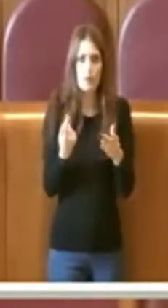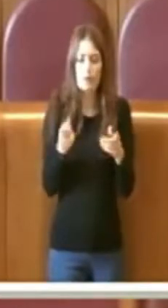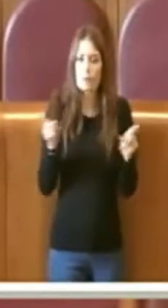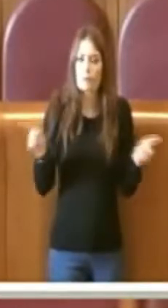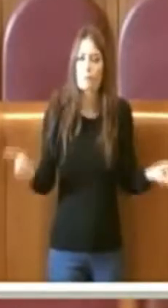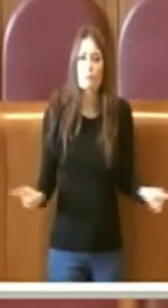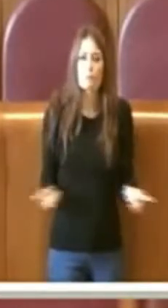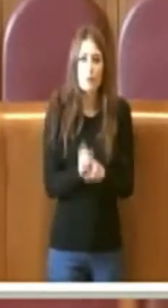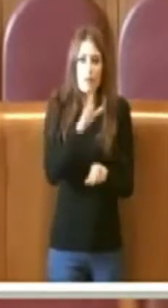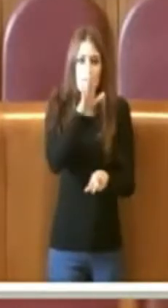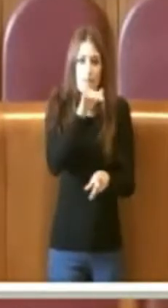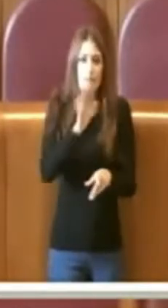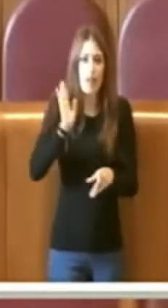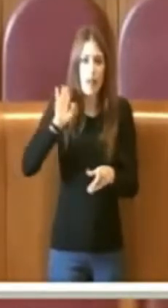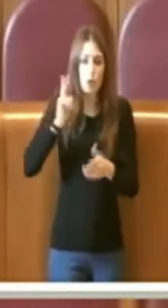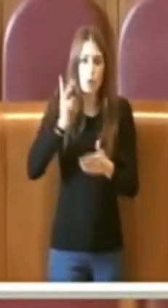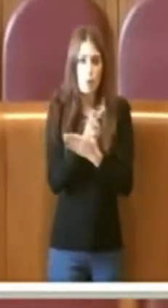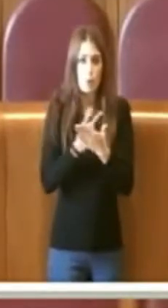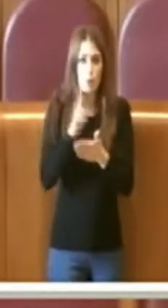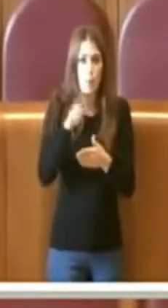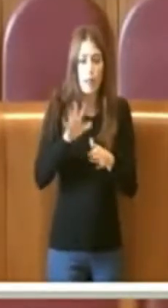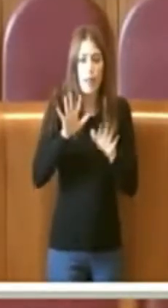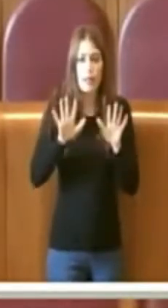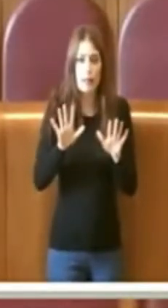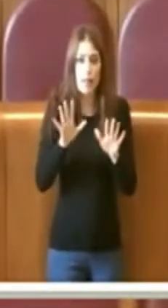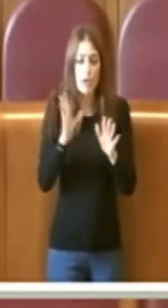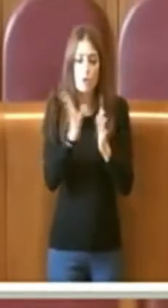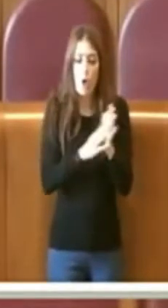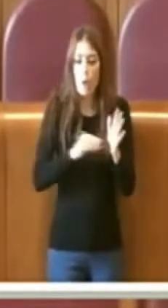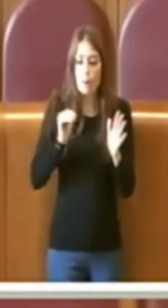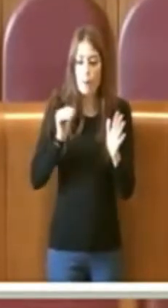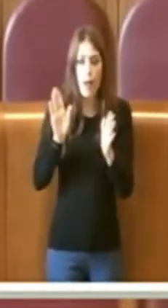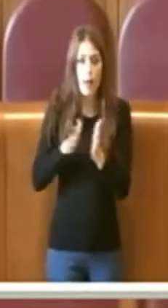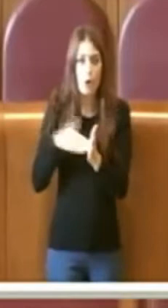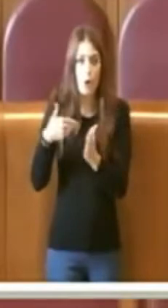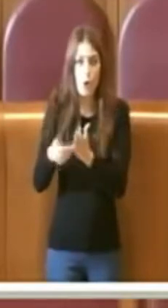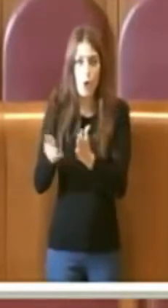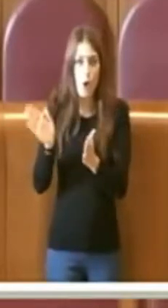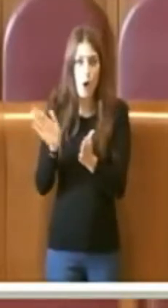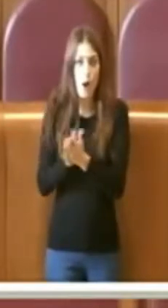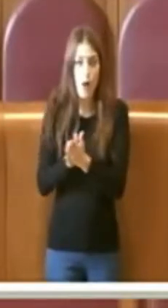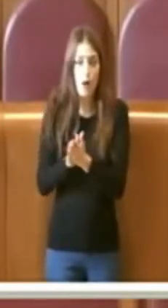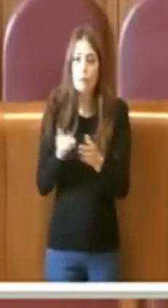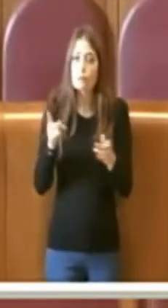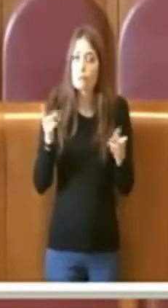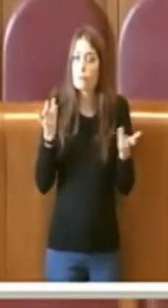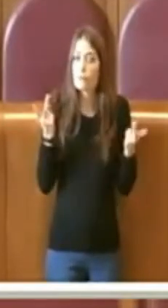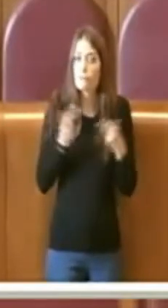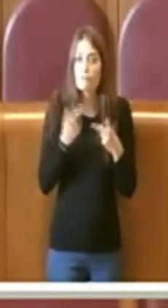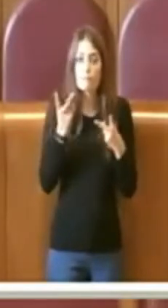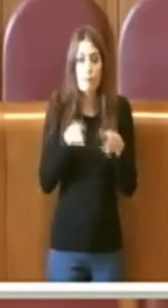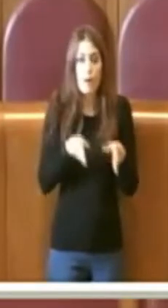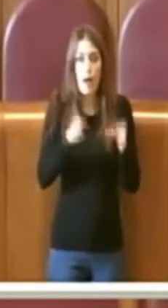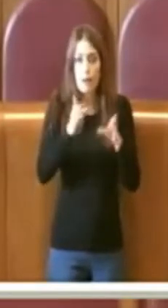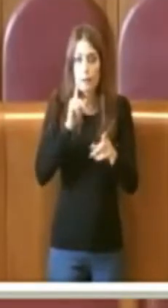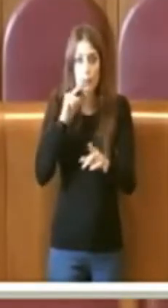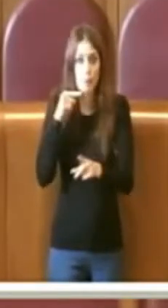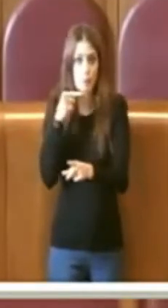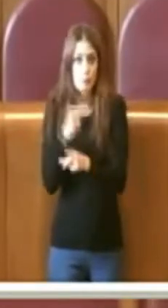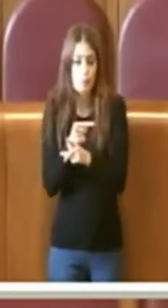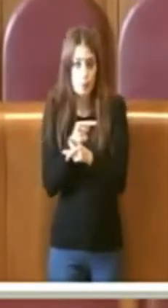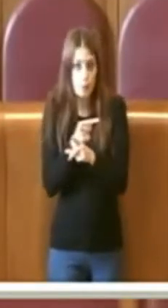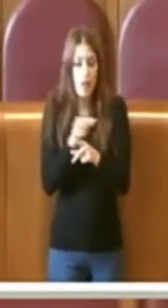progetto del 2010 di Alemanno, copia e incolla, in cui si riportavano esattamente le stesse palazzine, ed